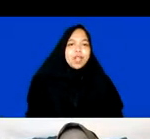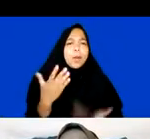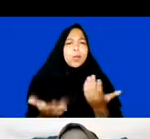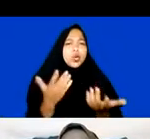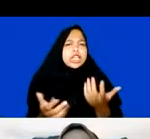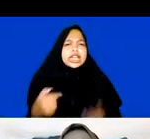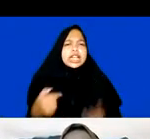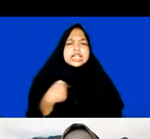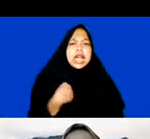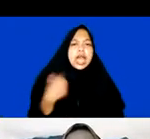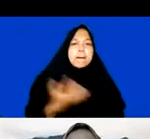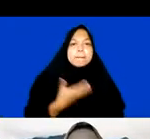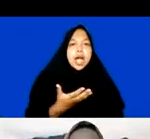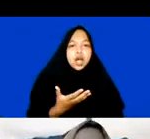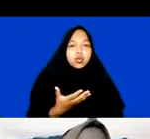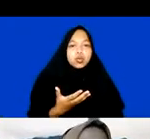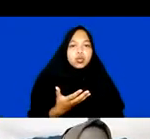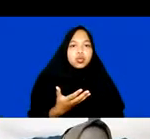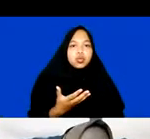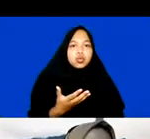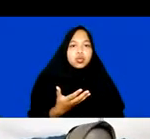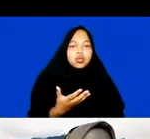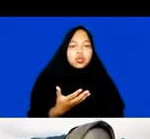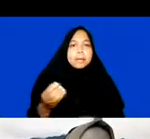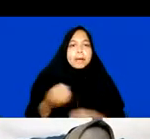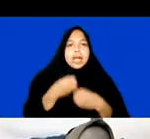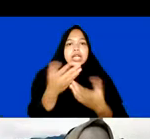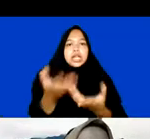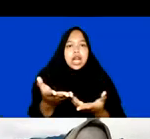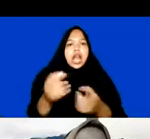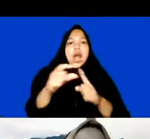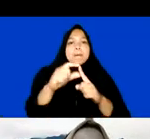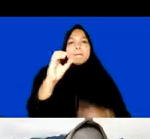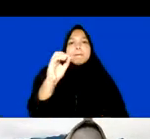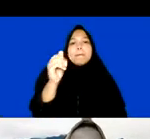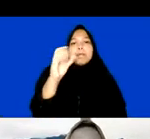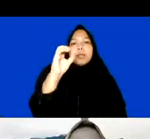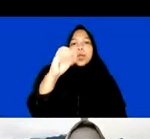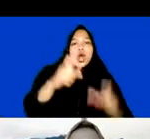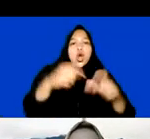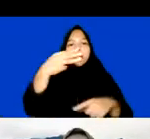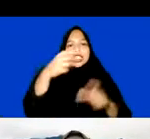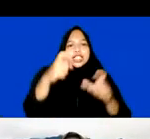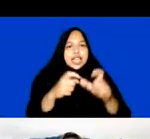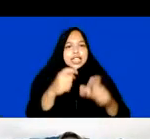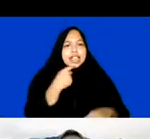saya izin share terkait contoh proses salah satu teknik tersebut ya Mas Kirai